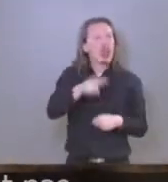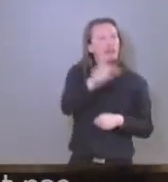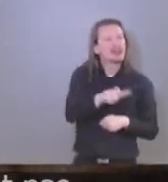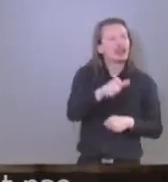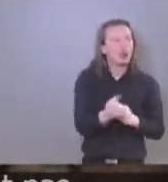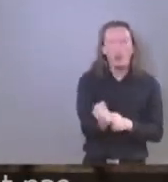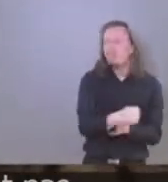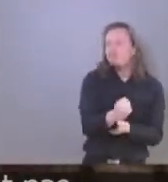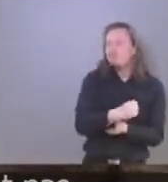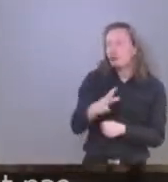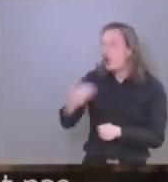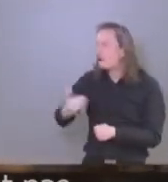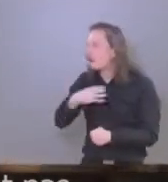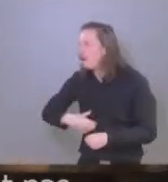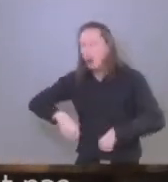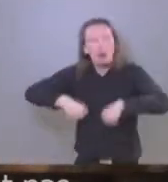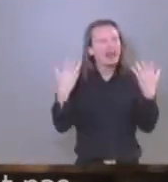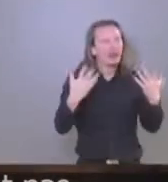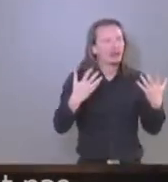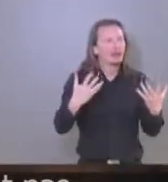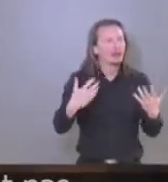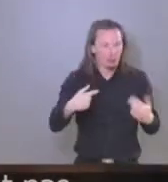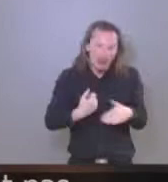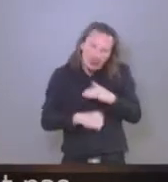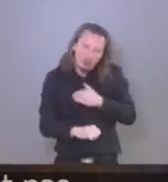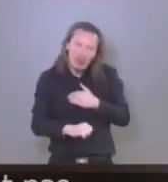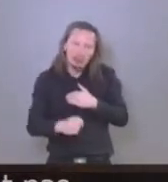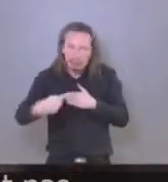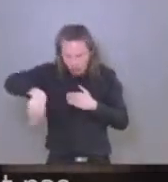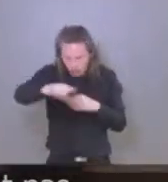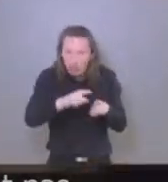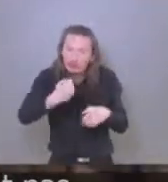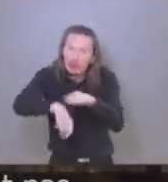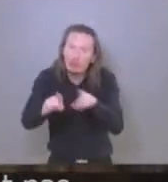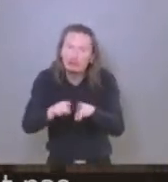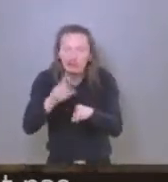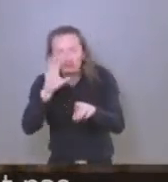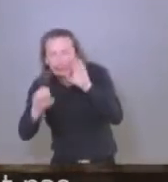faim. Moi si, et vous autres aussi, d'après ce que je vois. Si vous faites ça,